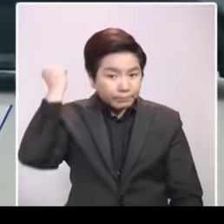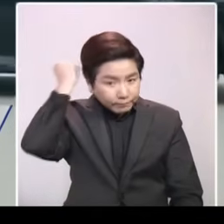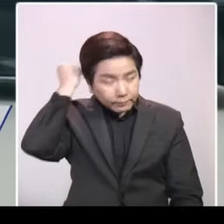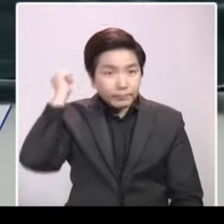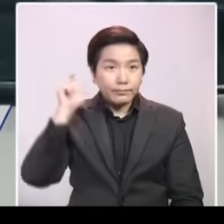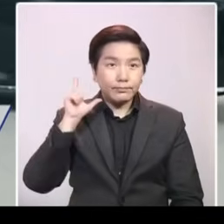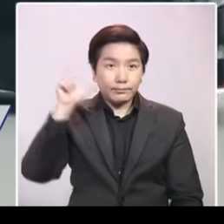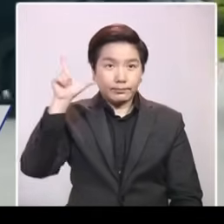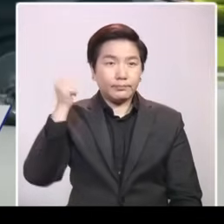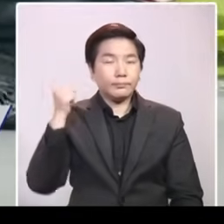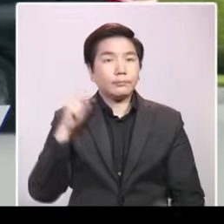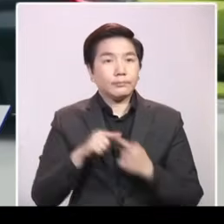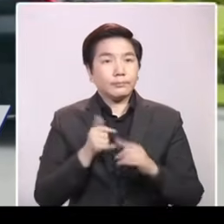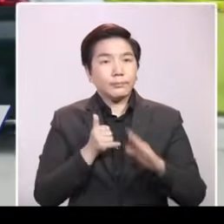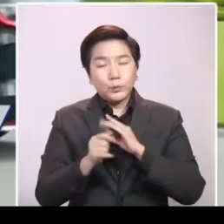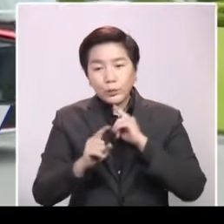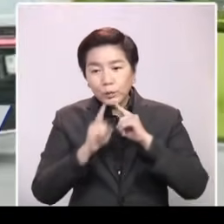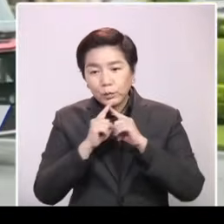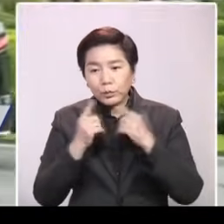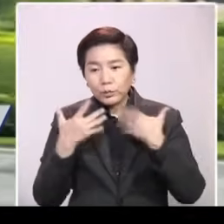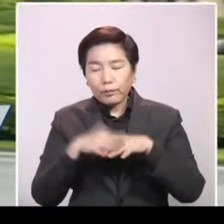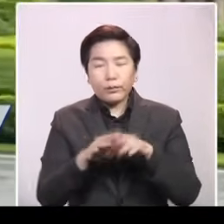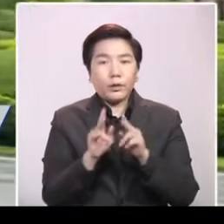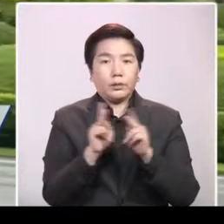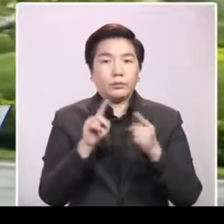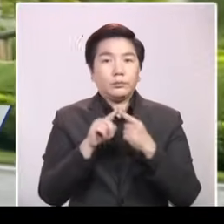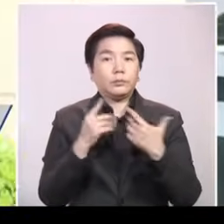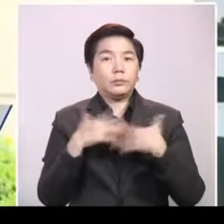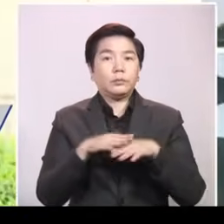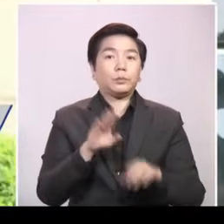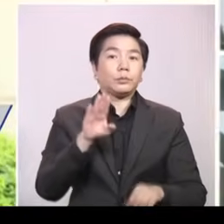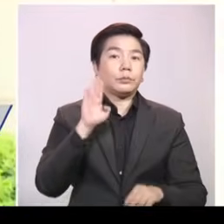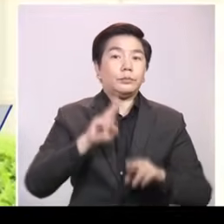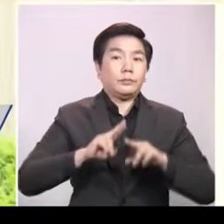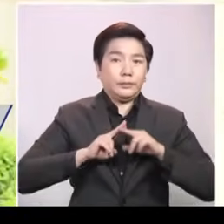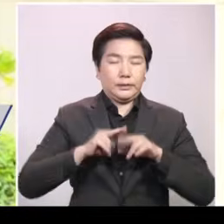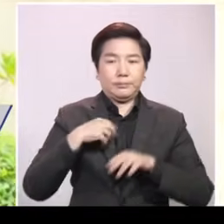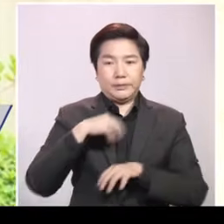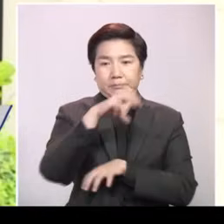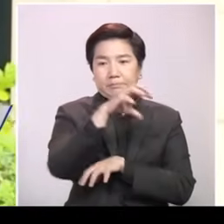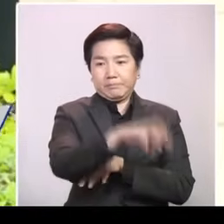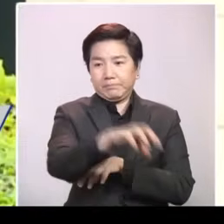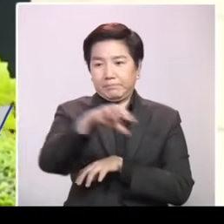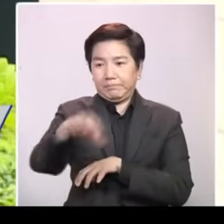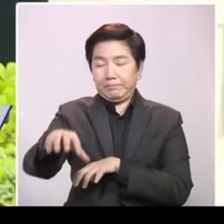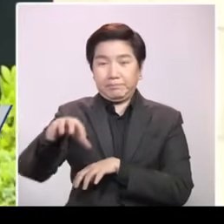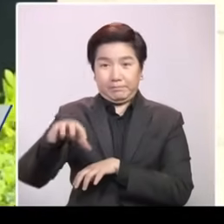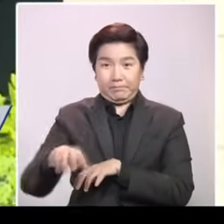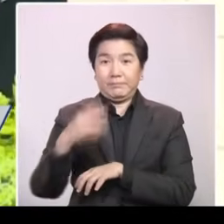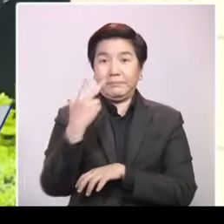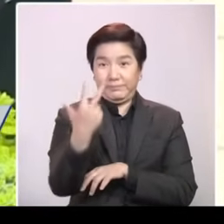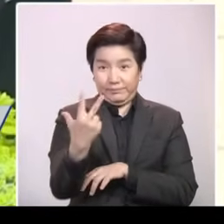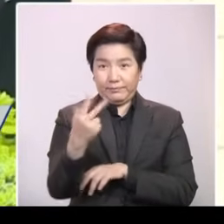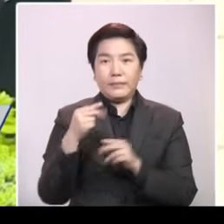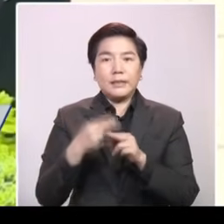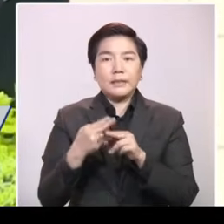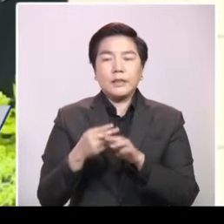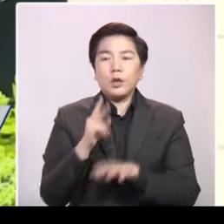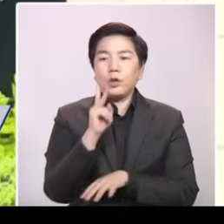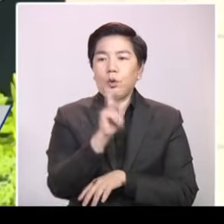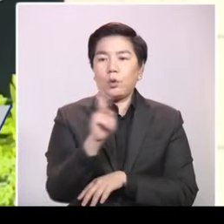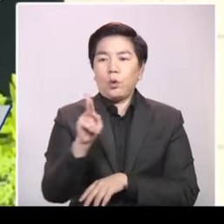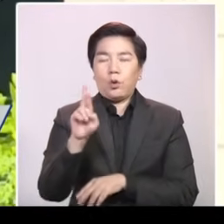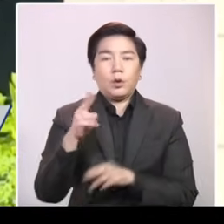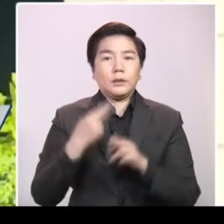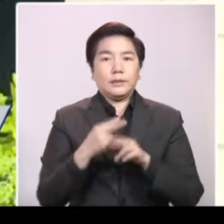นายกรัฐมนตรีได้หารือร่วมกับคณะกรรมการร่วมภาคเอกชน 3สถาบันหรือที่เราเรียกเรียกว่ากกรนำโดย